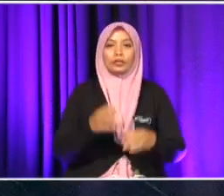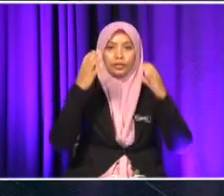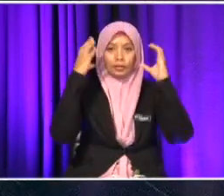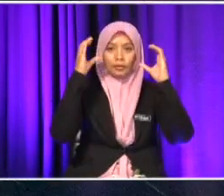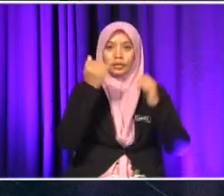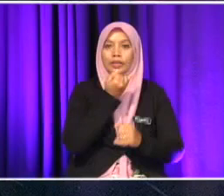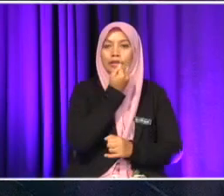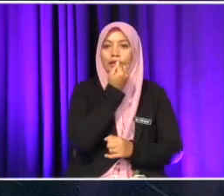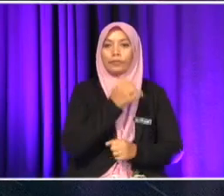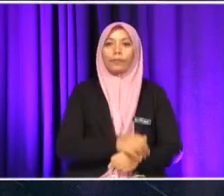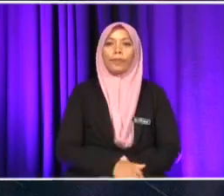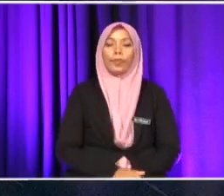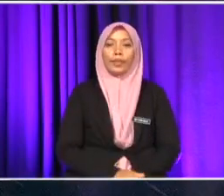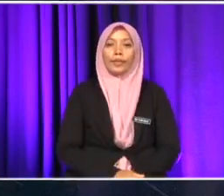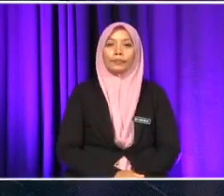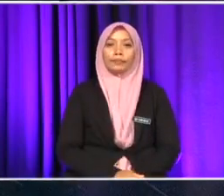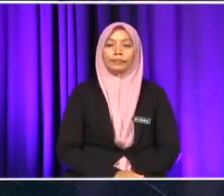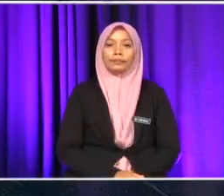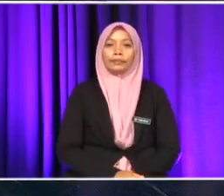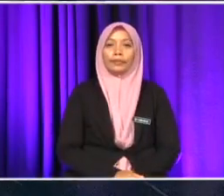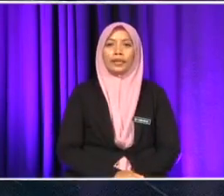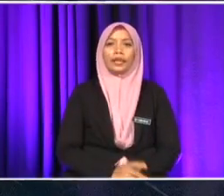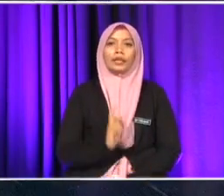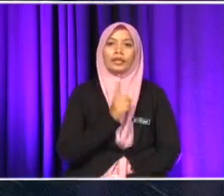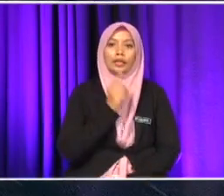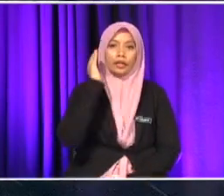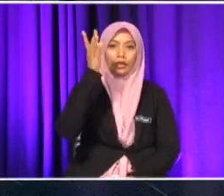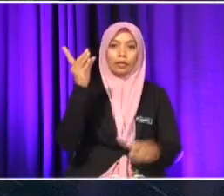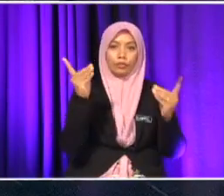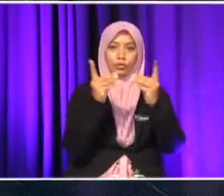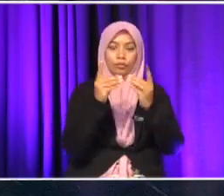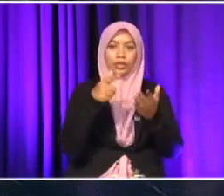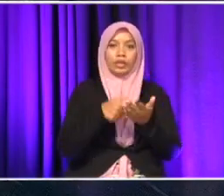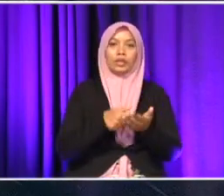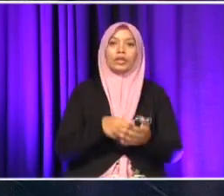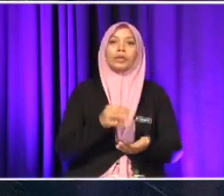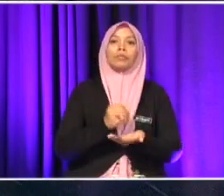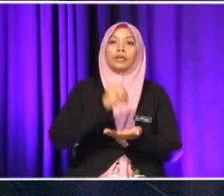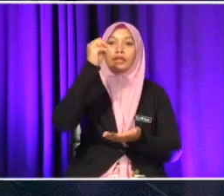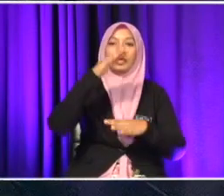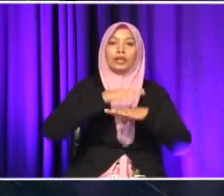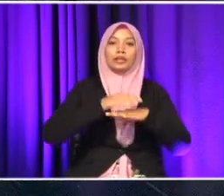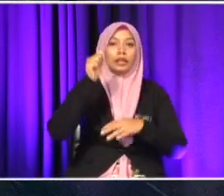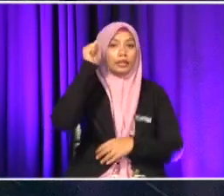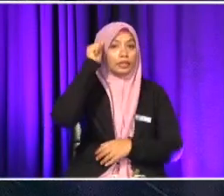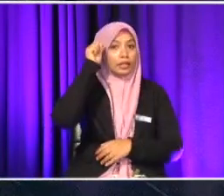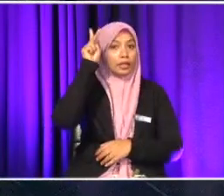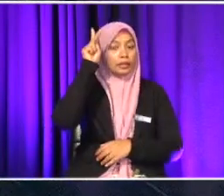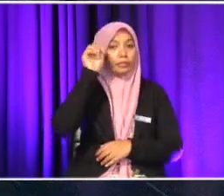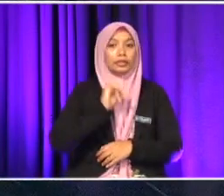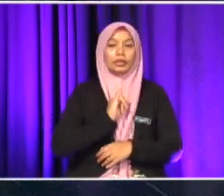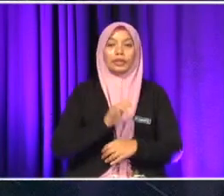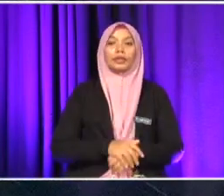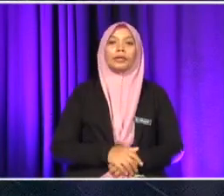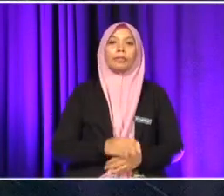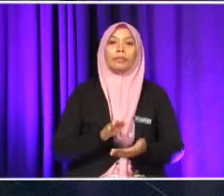Cikgu Siti Zubaidah Baiklah kita akan jumpa lagi jago di Menengah Atas Seterusnya saya kemarin sehingga acara cinta